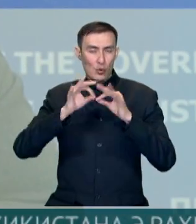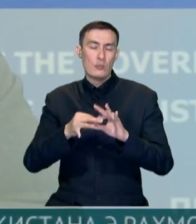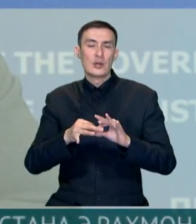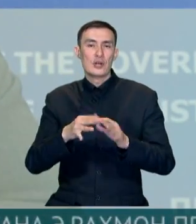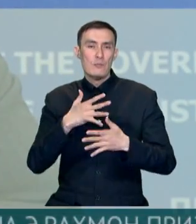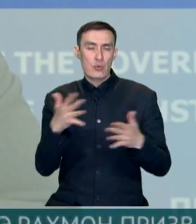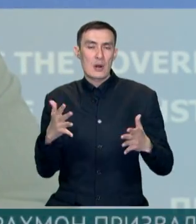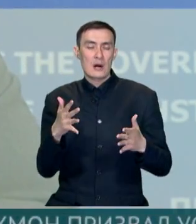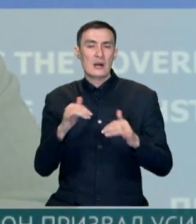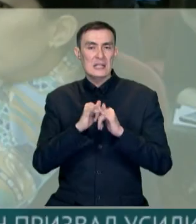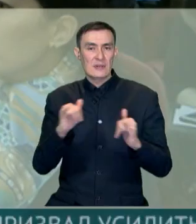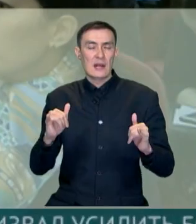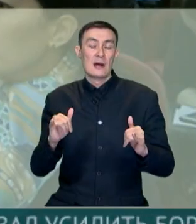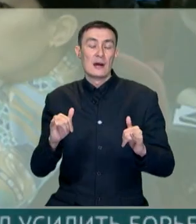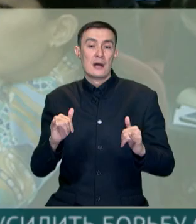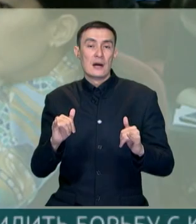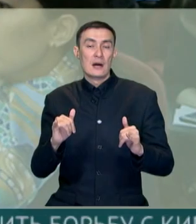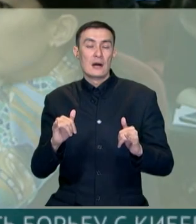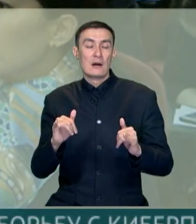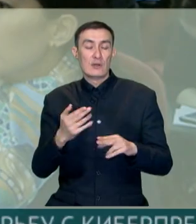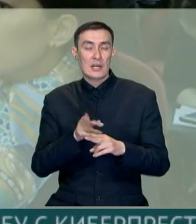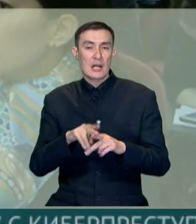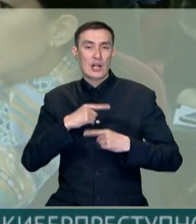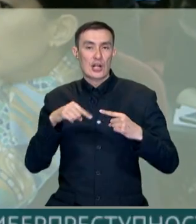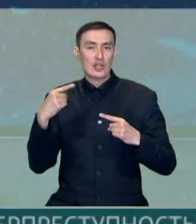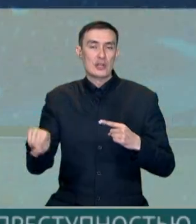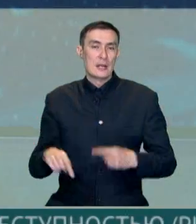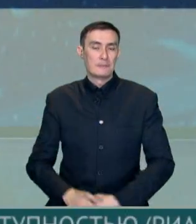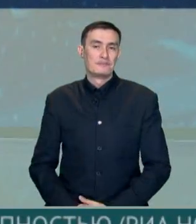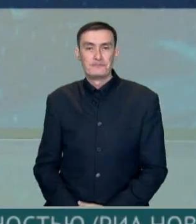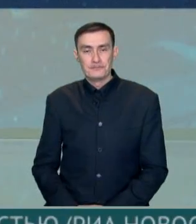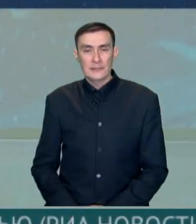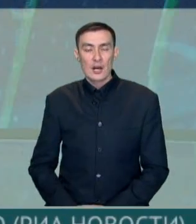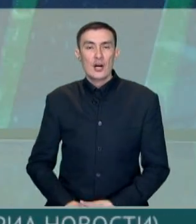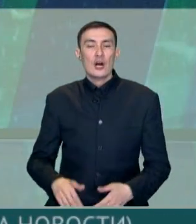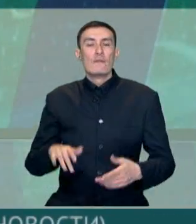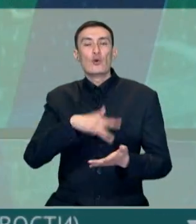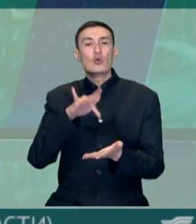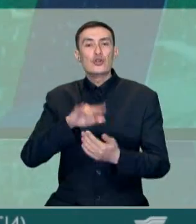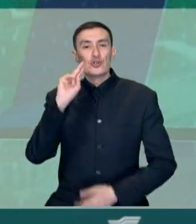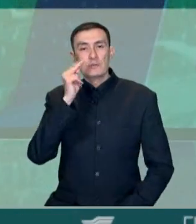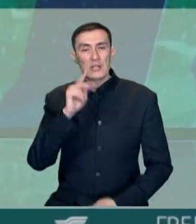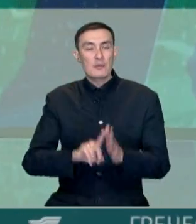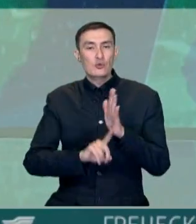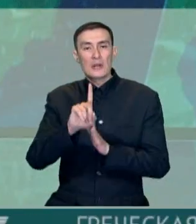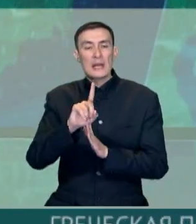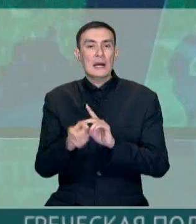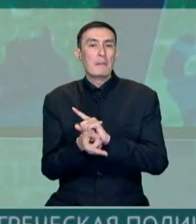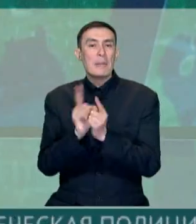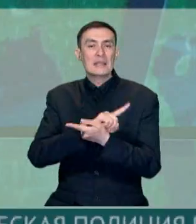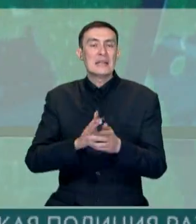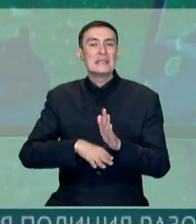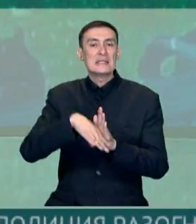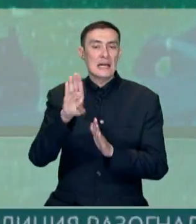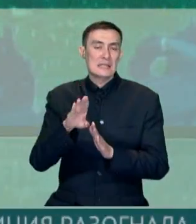области развития ресурсной составляющей. Это его отличительная черта. И к другим темам. В Шымкенте приступили к модернизации